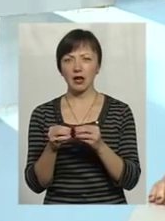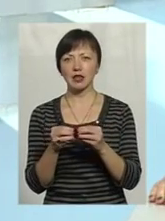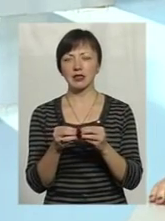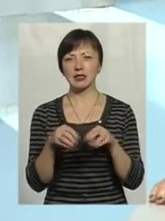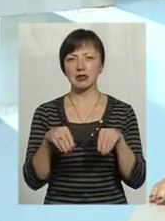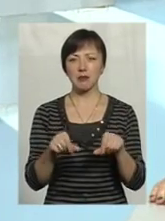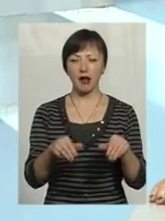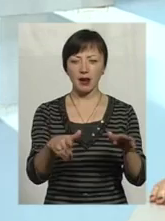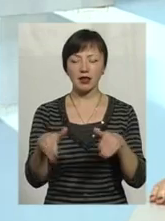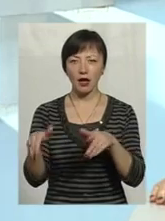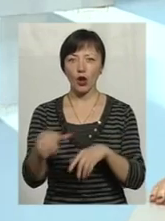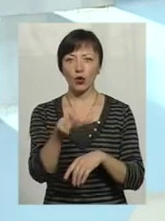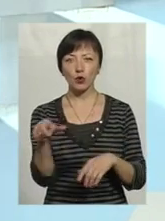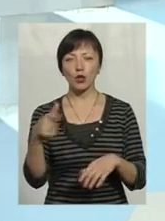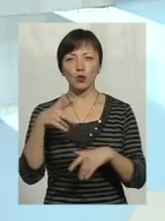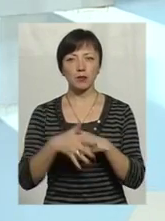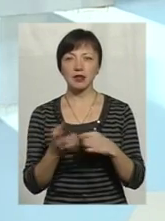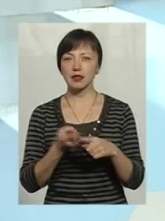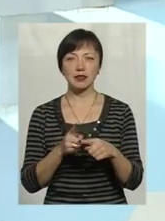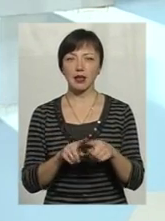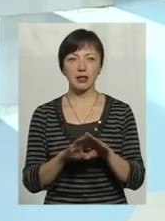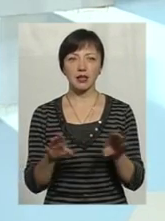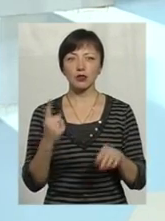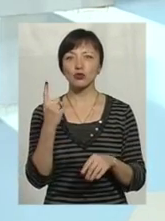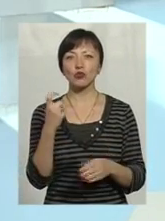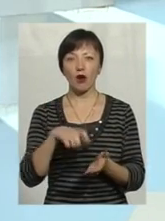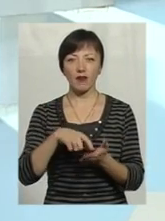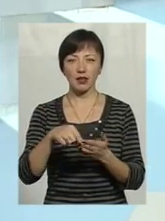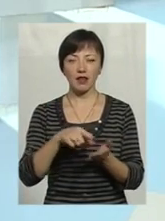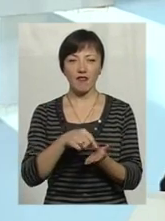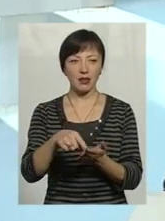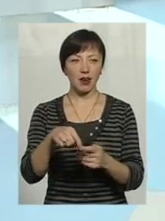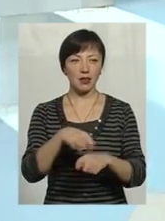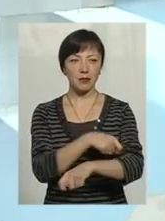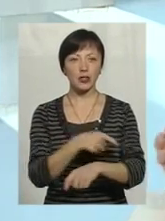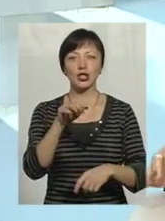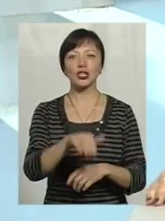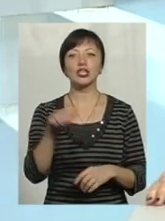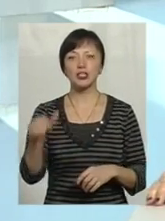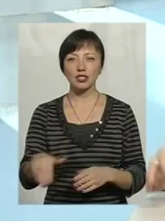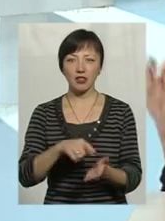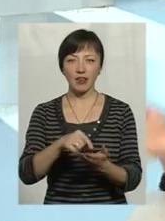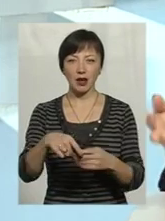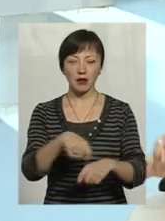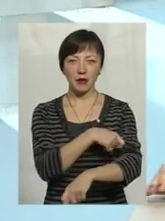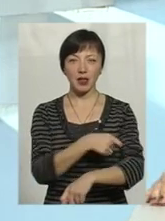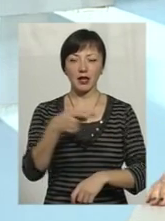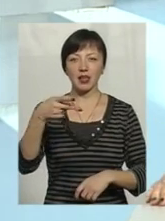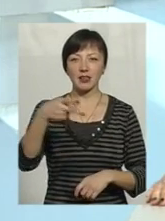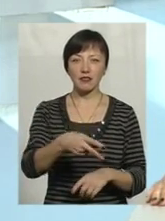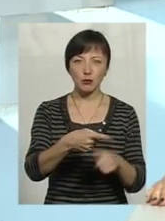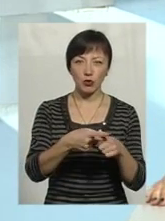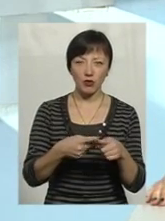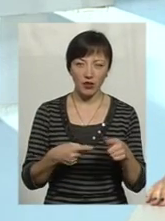і щоб люди розуміли, це не там 100 квадратних метрів, 200, а тут в тисячах квадратних метрів, там